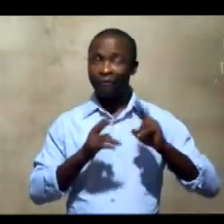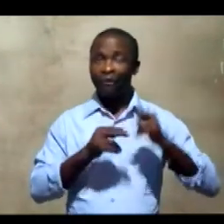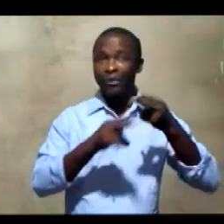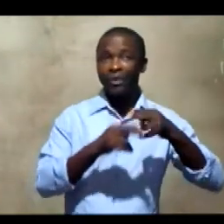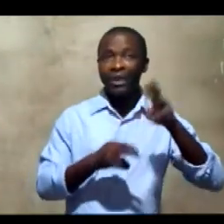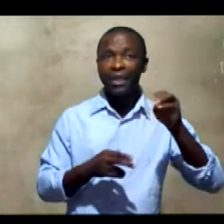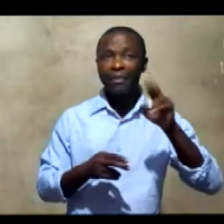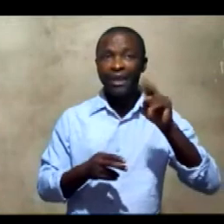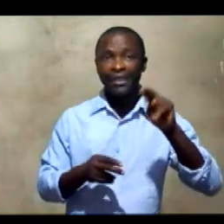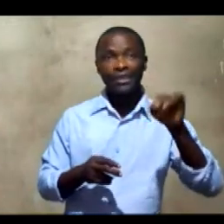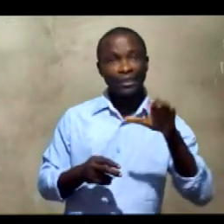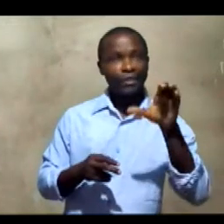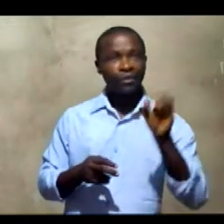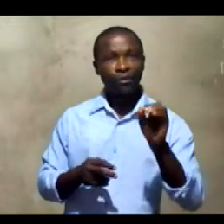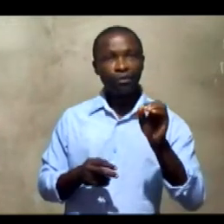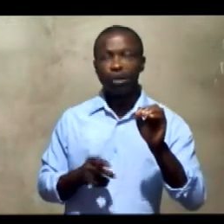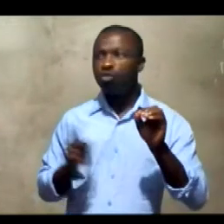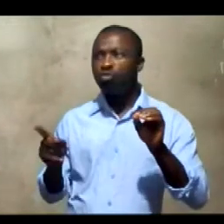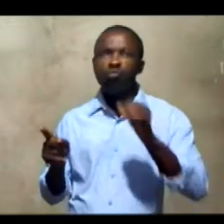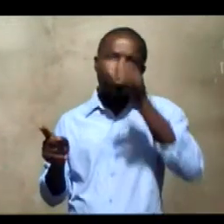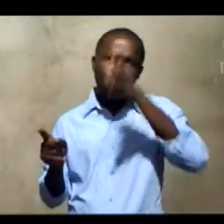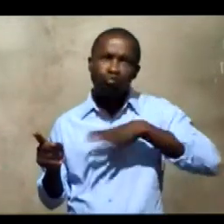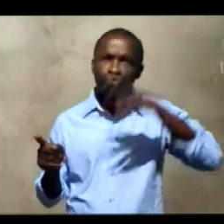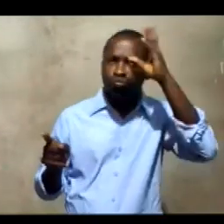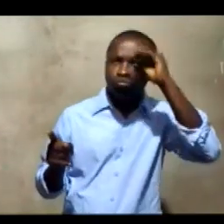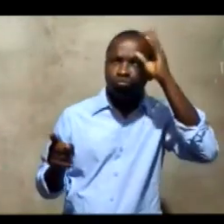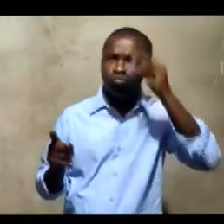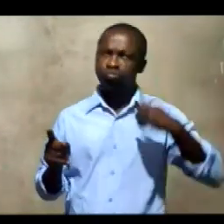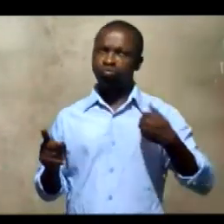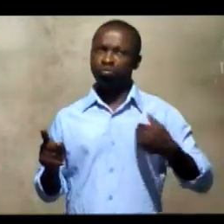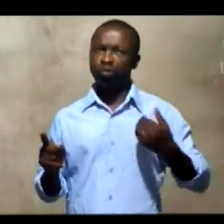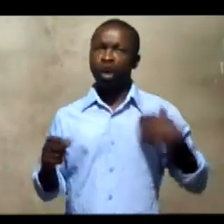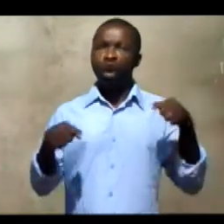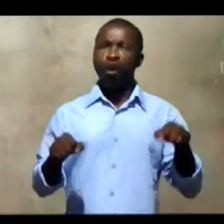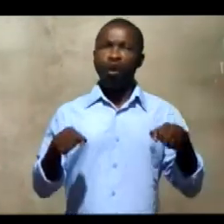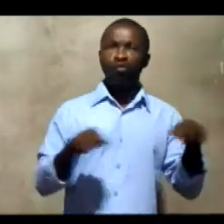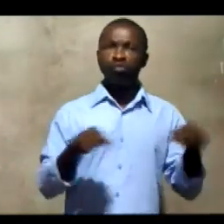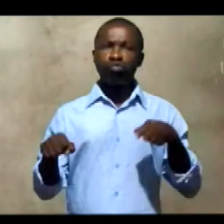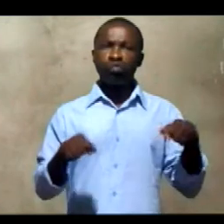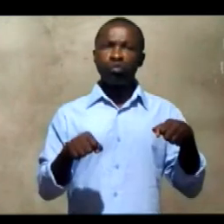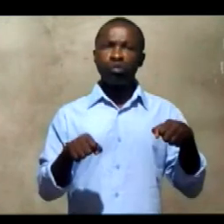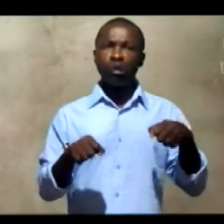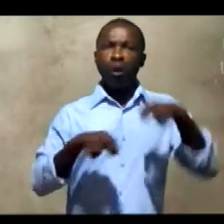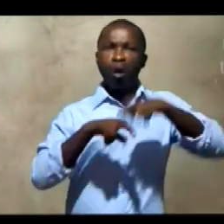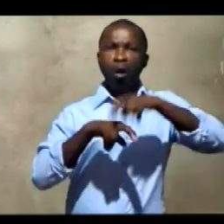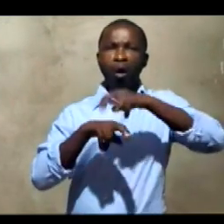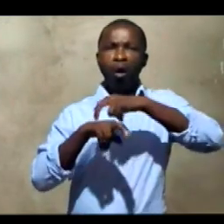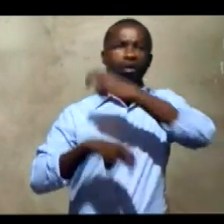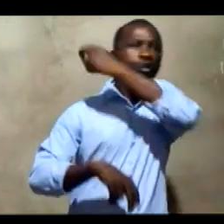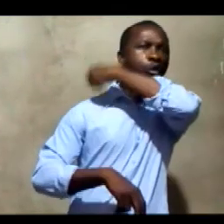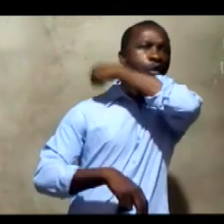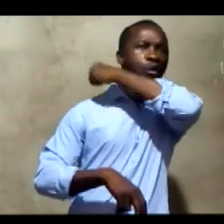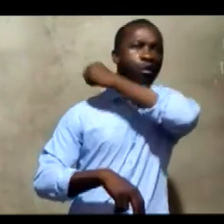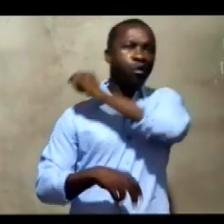laissé sa vie. Il était lui, élève au collège de l'unité de Mandjo. L'accident s'est produit au lieu dit pont de